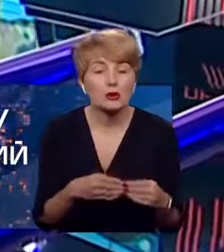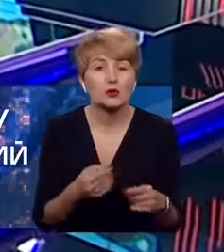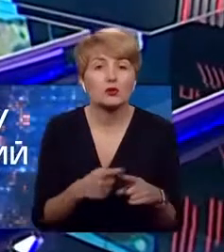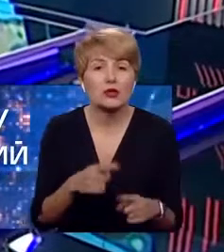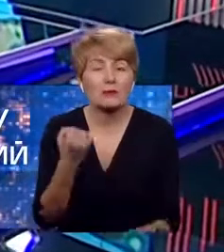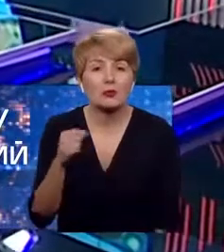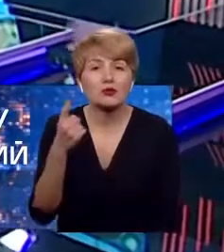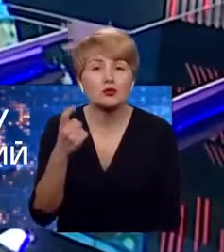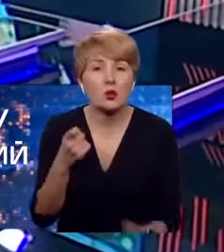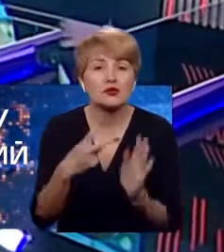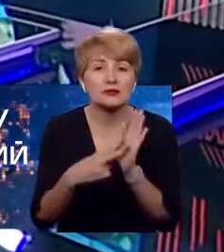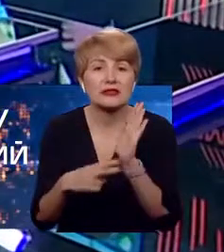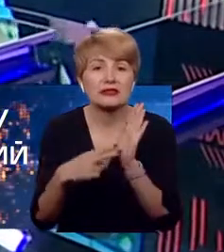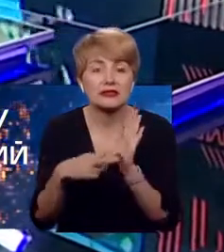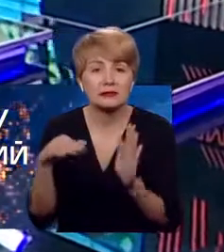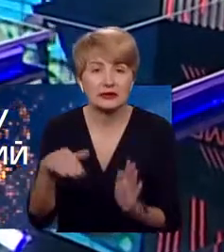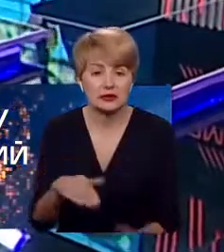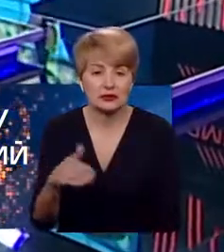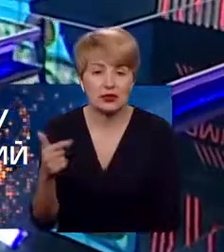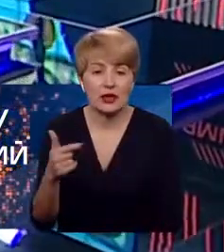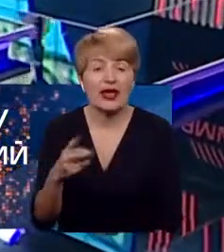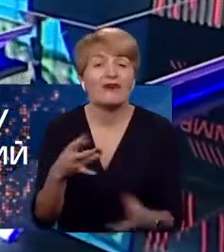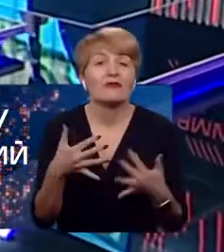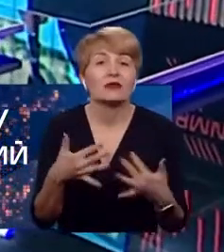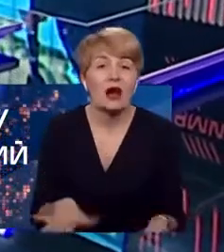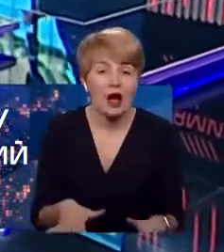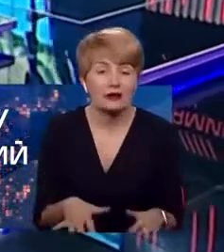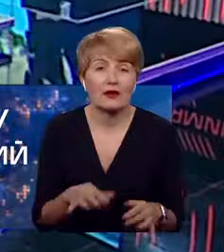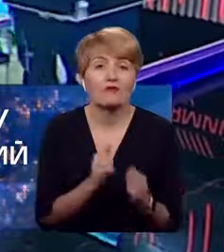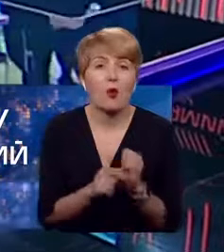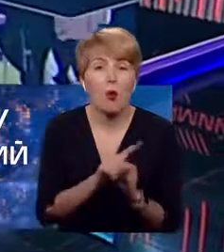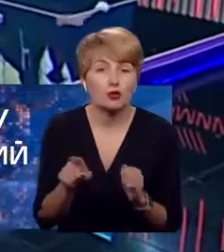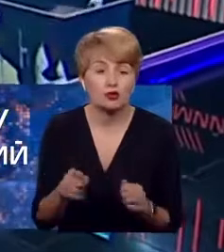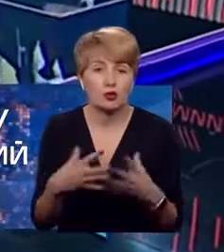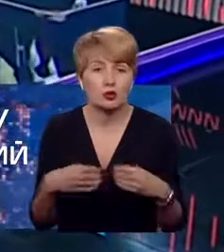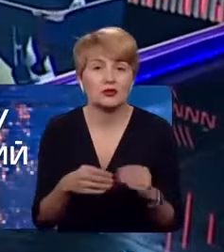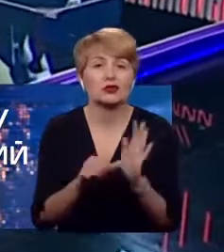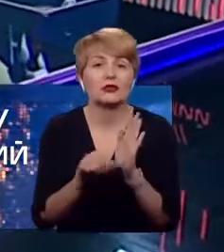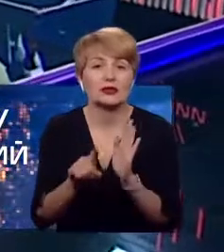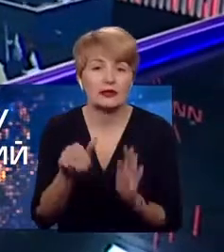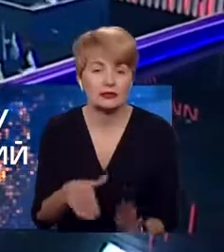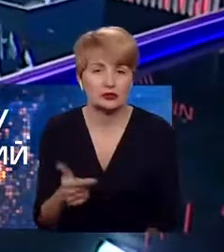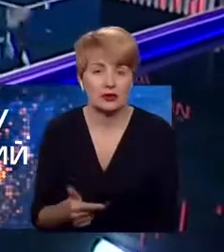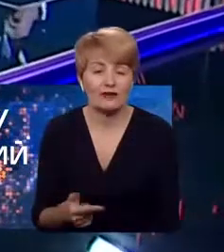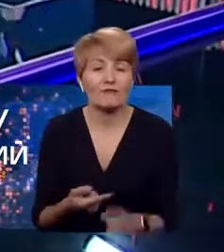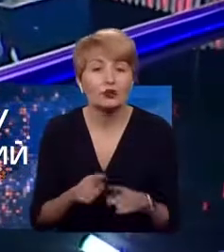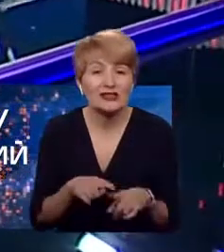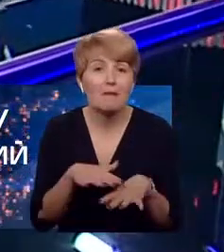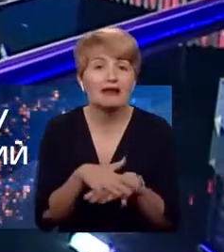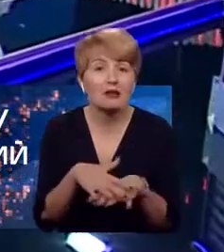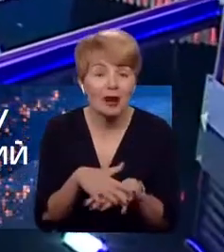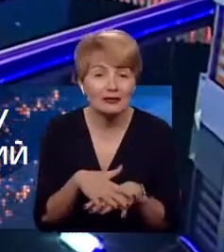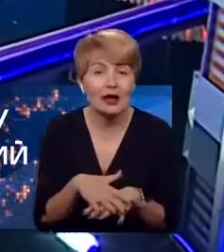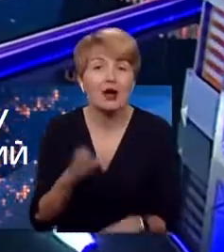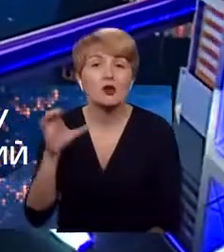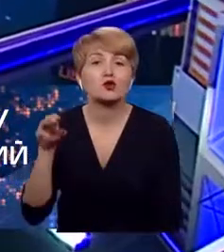177 тисяч гривень. Втрати на візрат на кожну родину це 61 тисяча гривень. Ось це математика